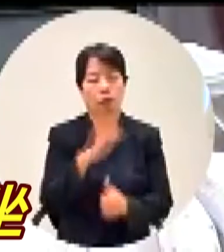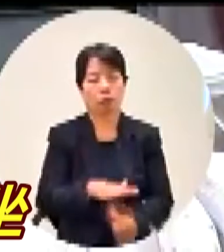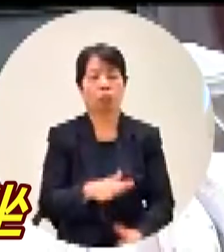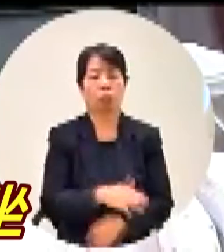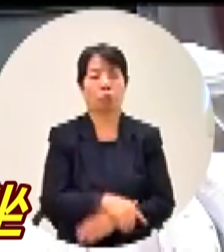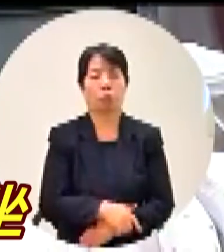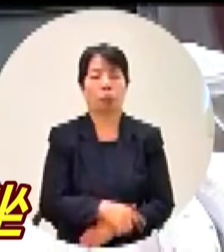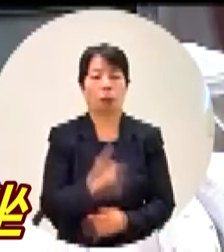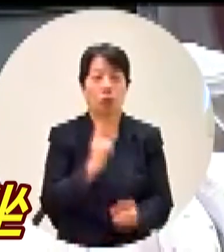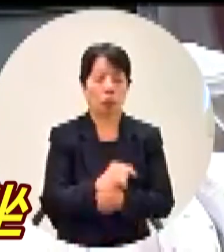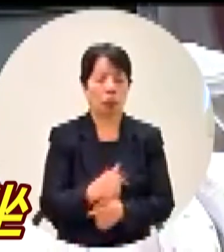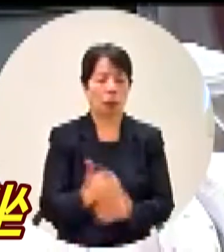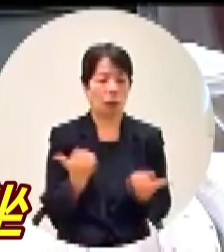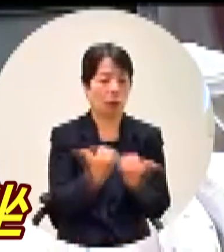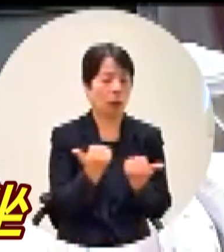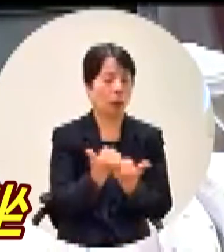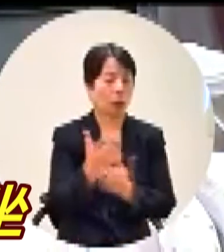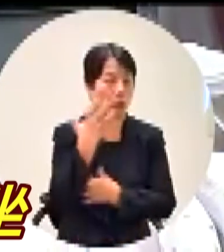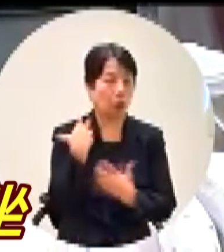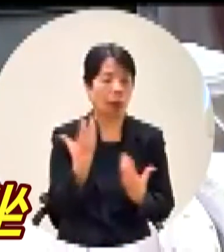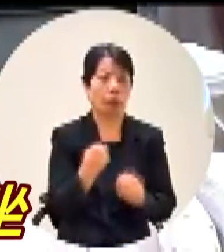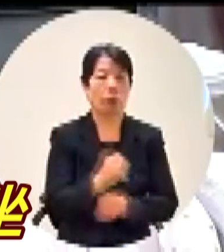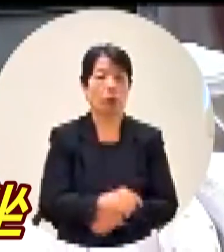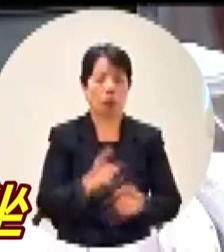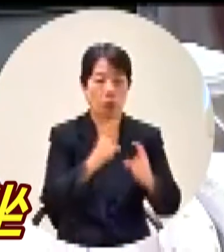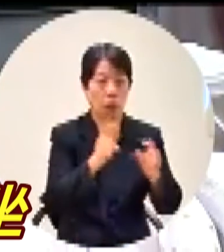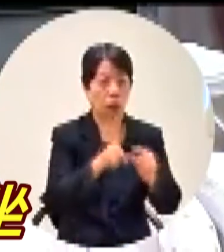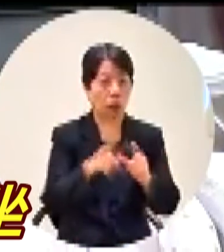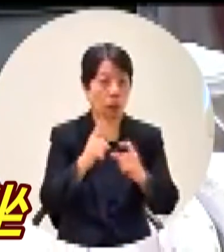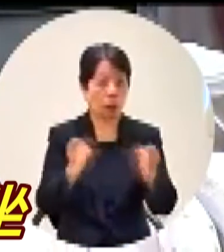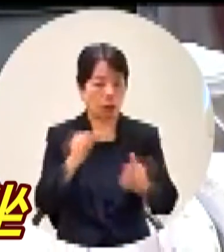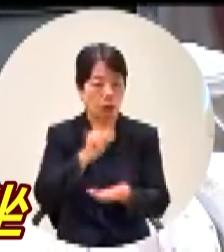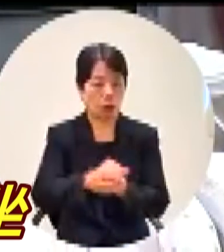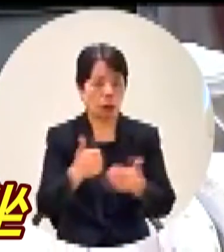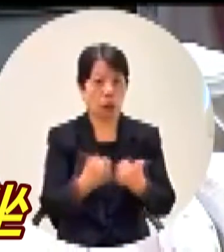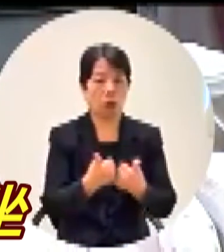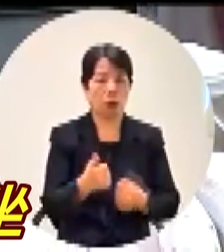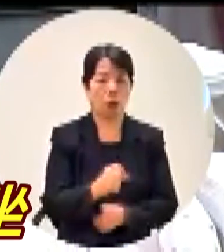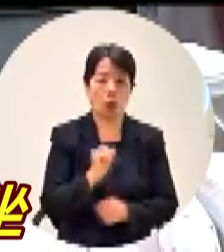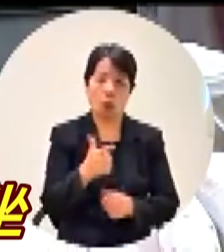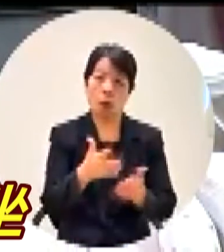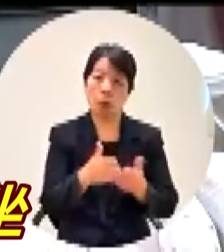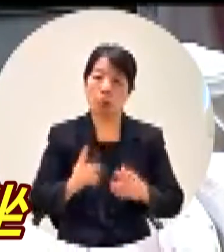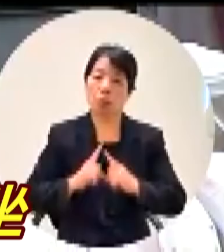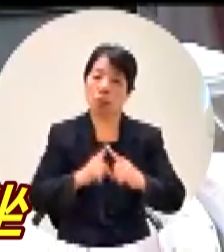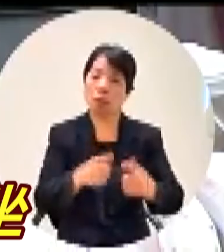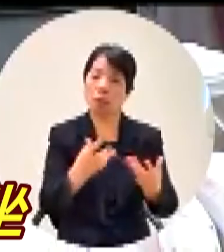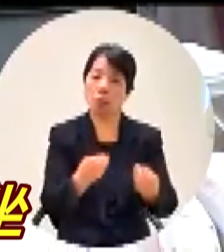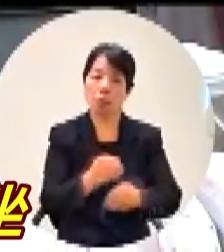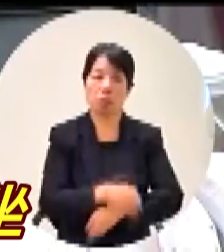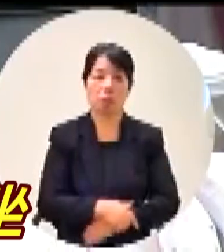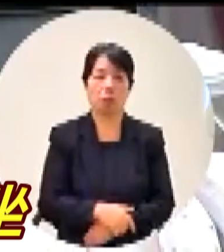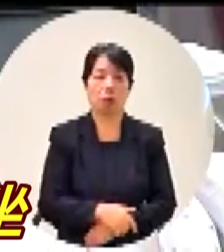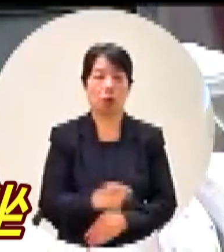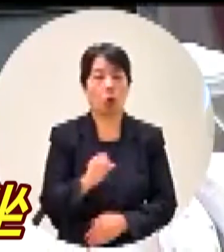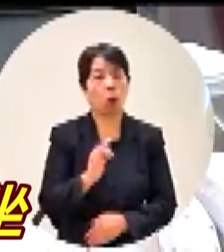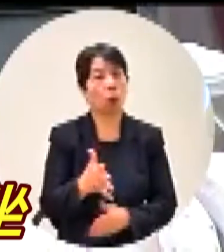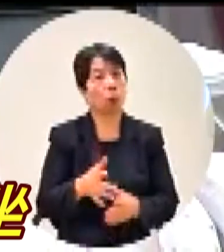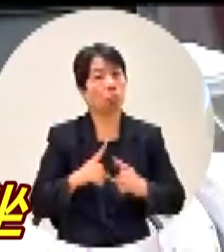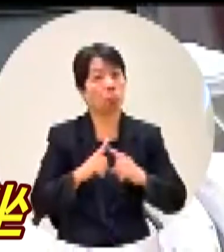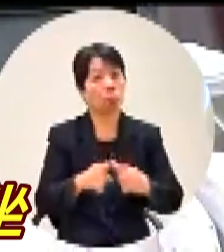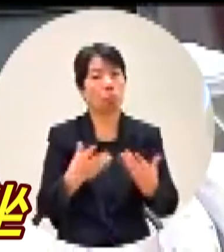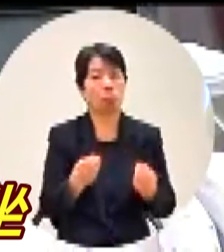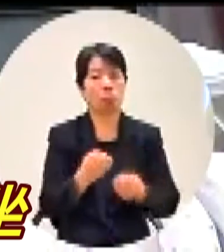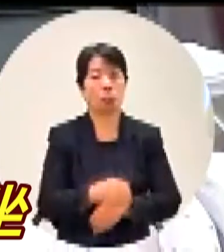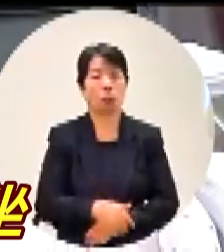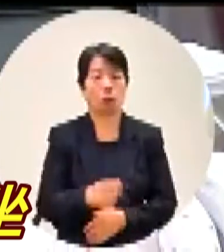没有道义责任。陈忠诚的记者会，你凭什么不到？市长，你凭什么不到？你